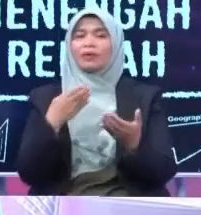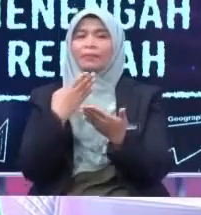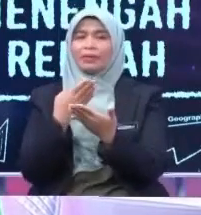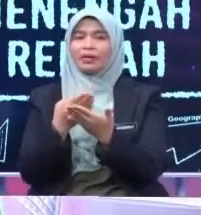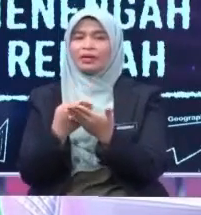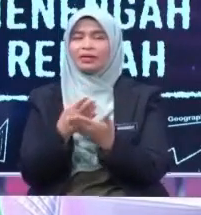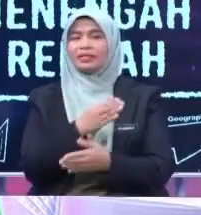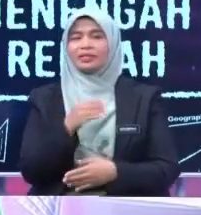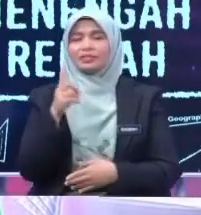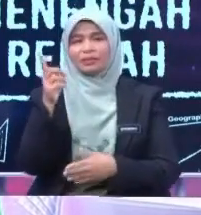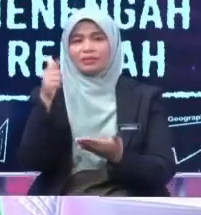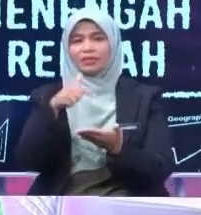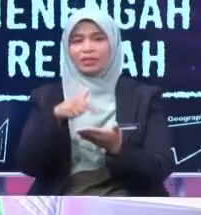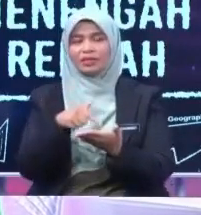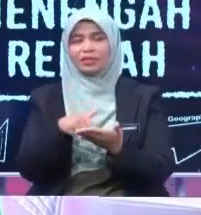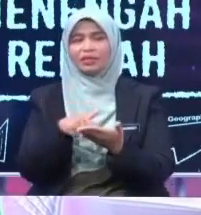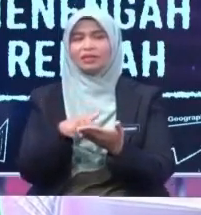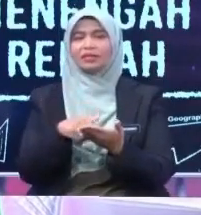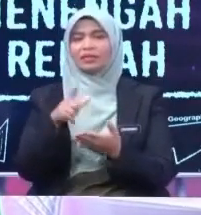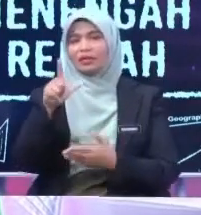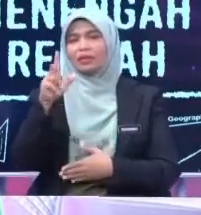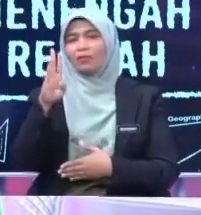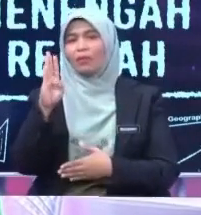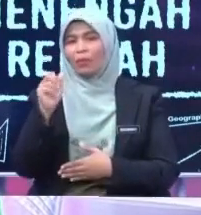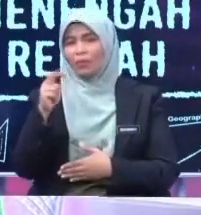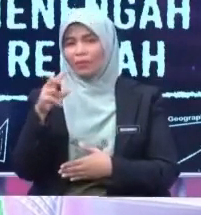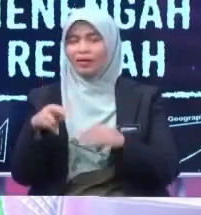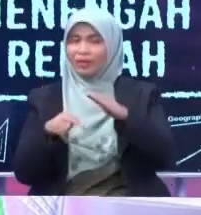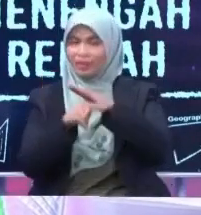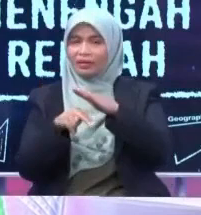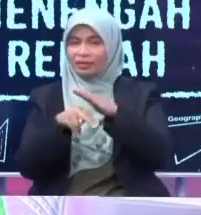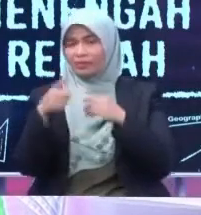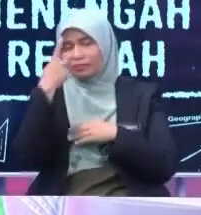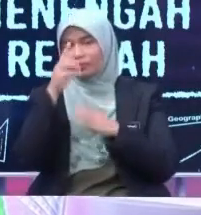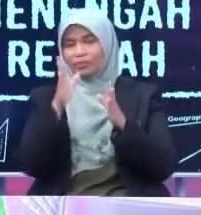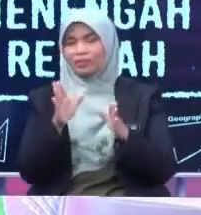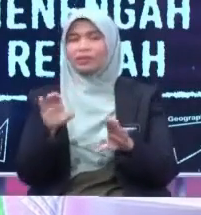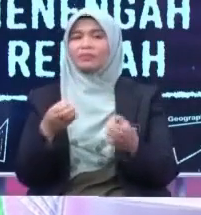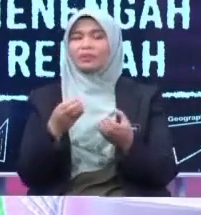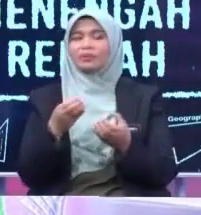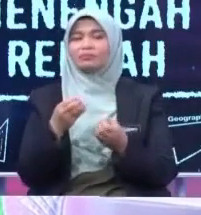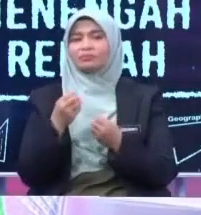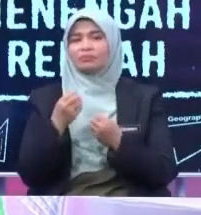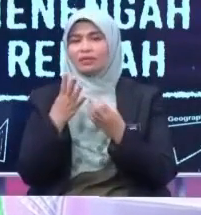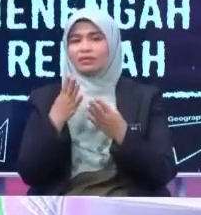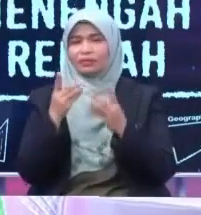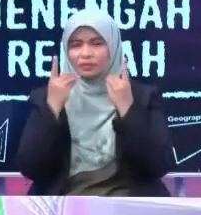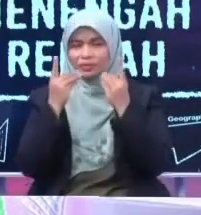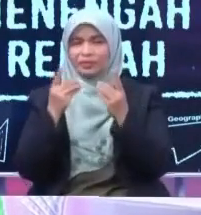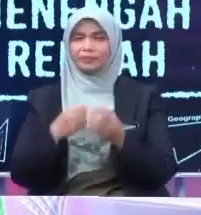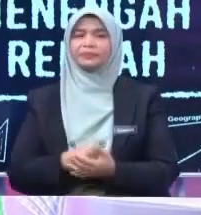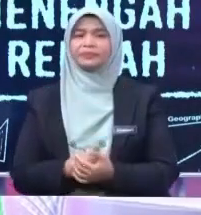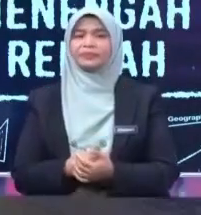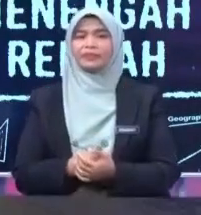Dan yang satu lagi adalah lubang neraka bagi orang yang banyak melanggar perintah Allah Subhanahu Wa Taala. Okey,